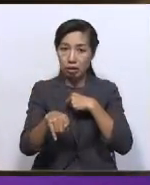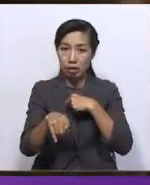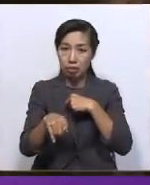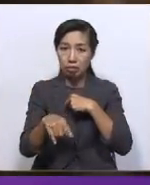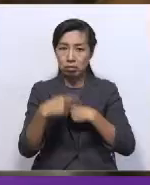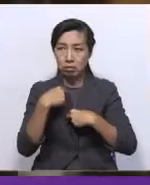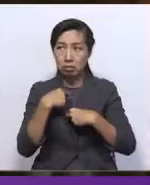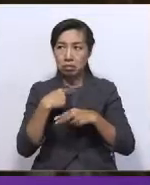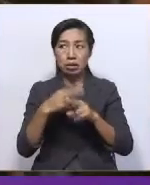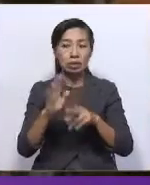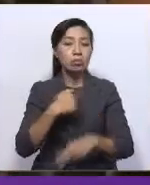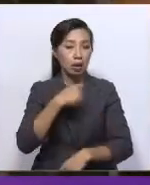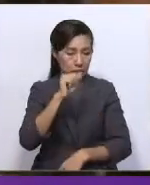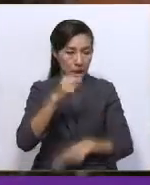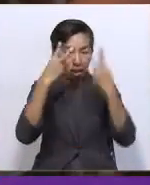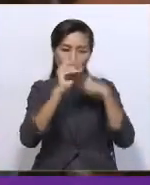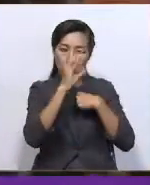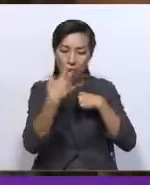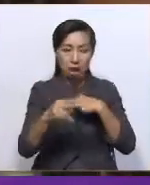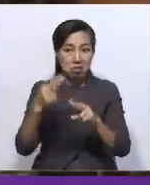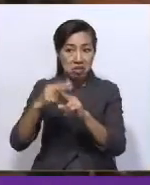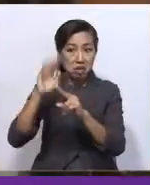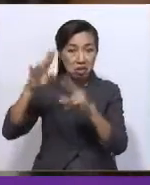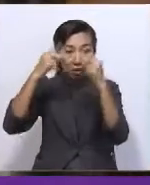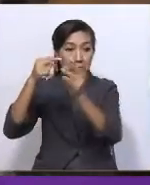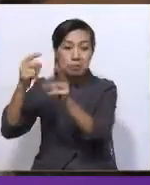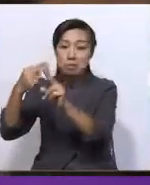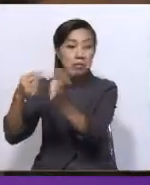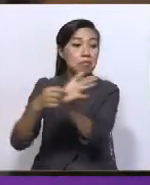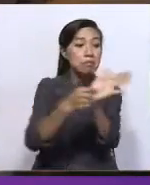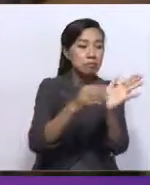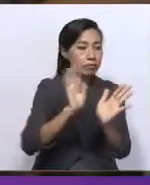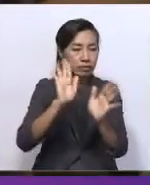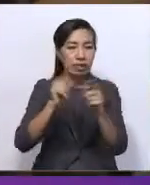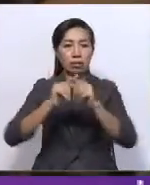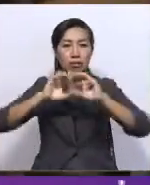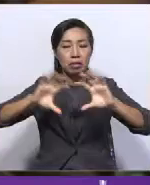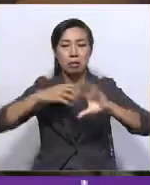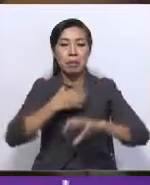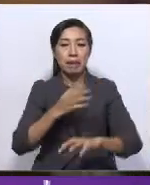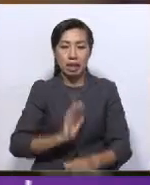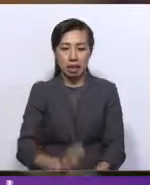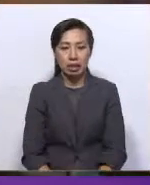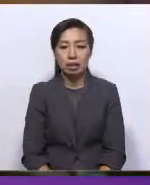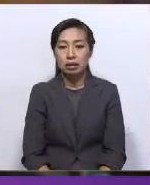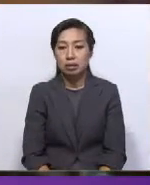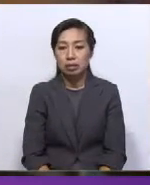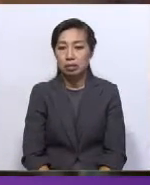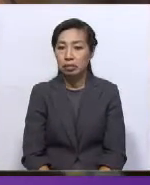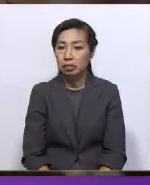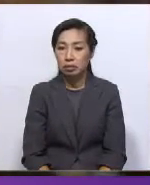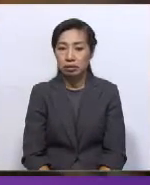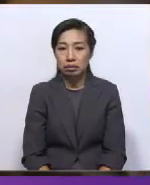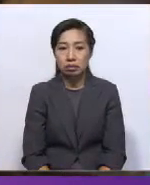าไม่อยากให้มี อย่าให้ใครเอาไปพูดและไปอ้างไม่ใช่ความประสงค์ของรัฐบาล ก็คือไม่เอาไปพูดหรือเอาไปอ้